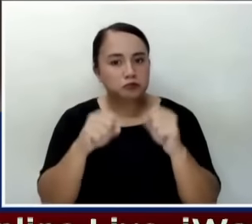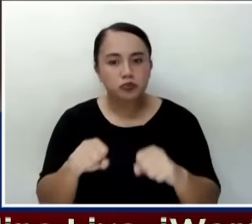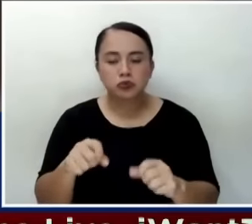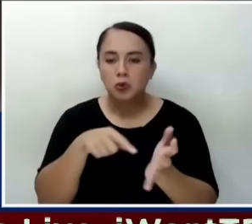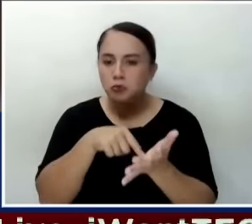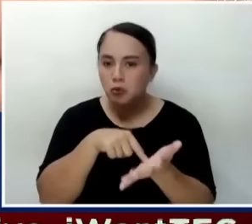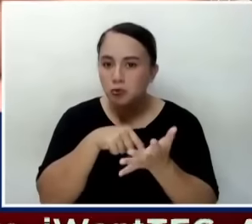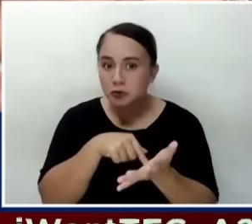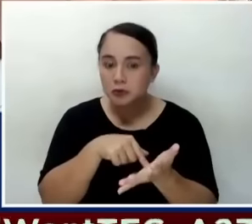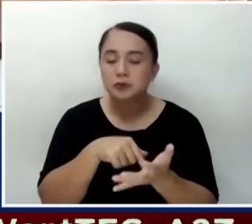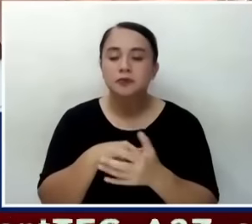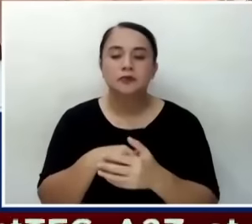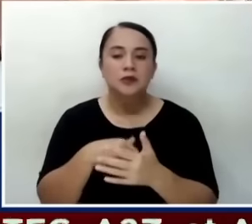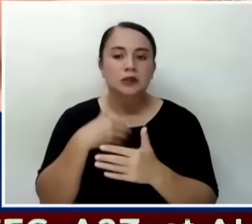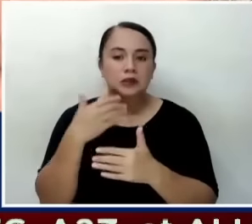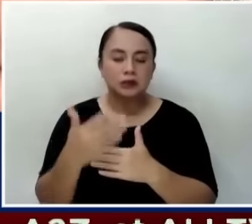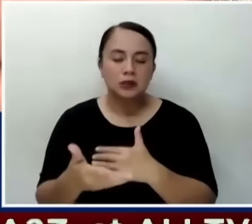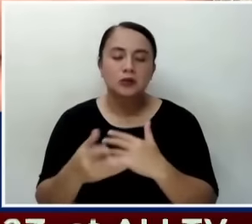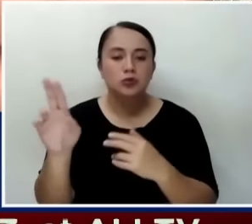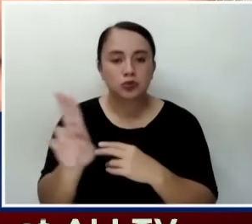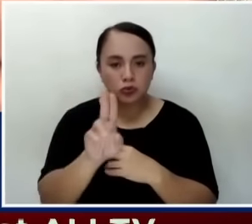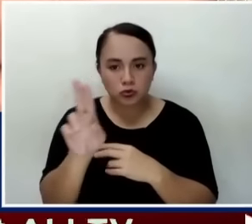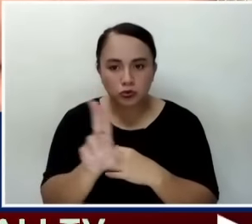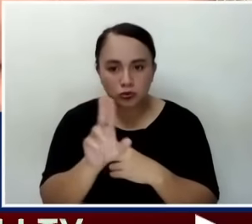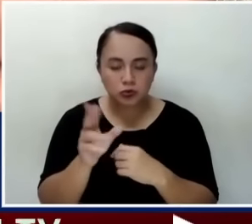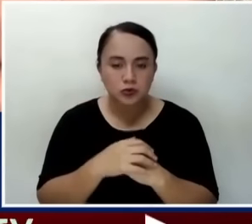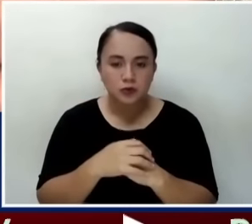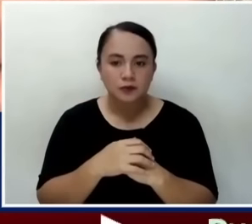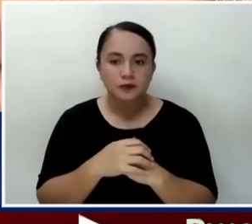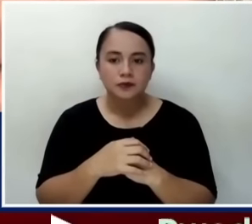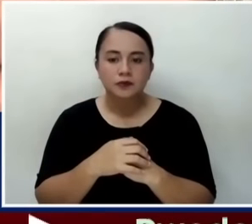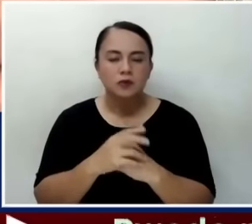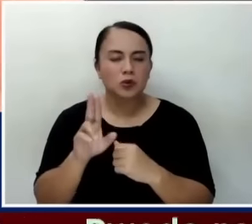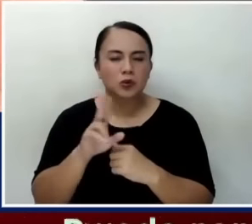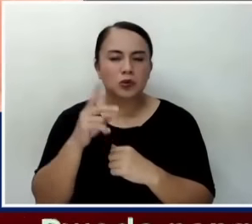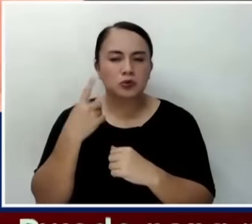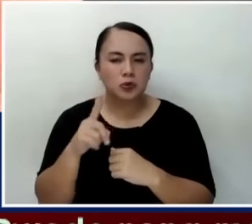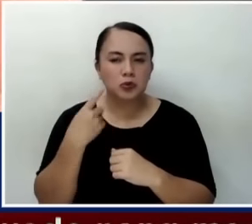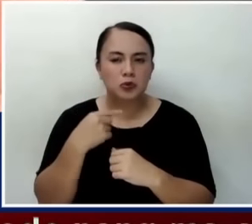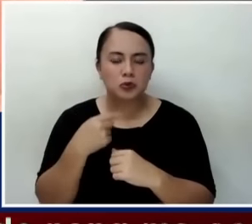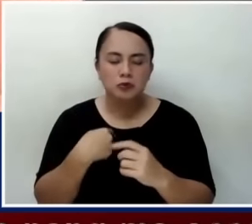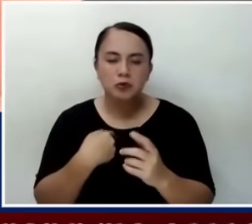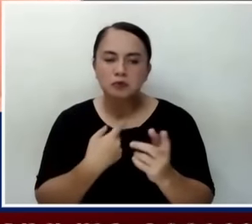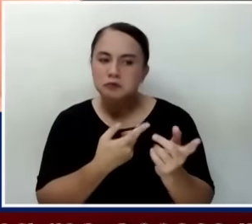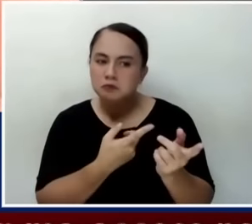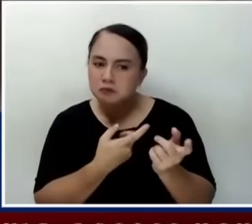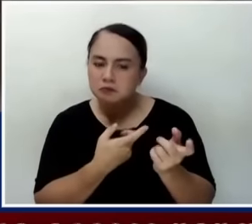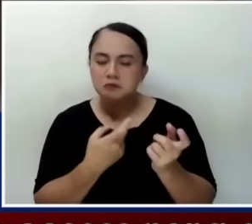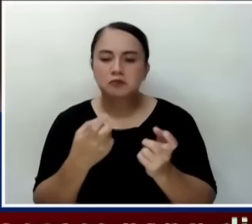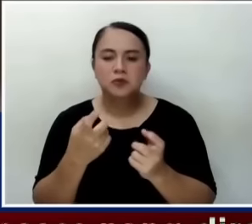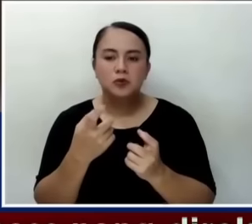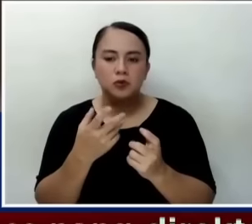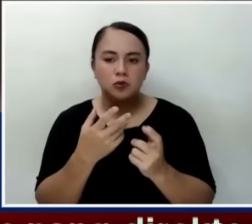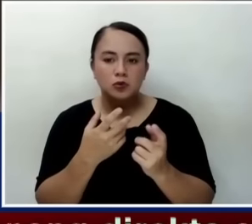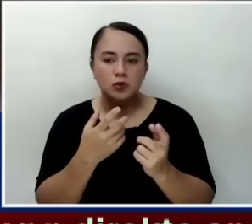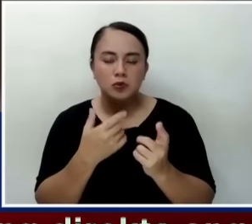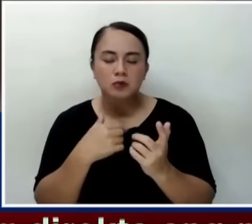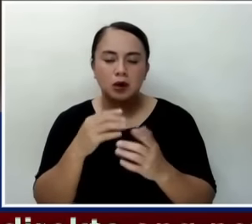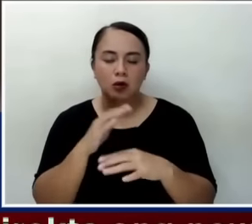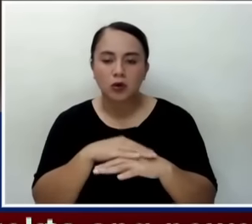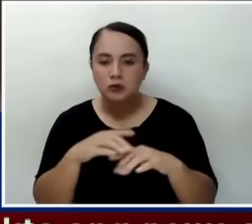perpetrators, ito ay gagamitin nila para mag-entice ng mga online